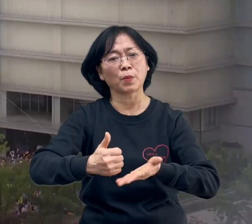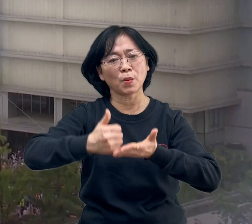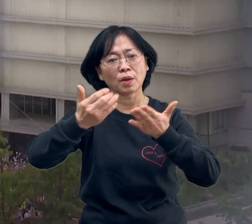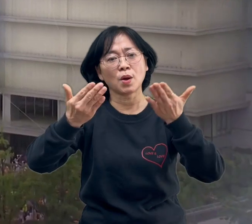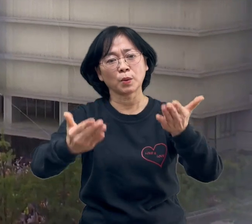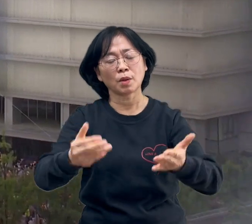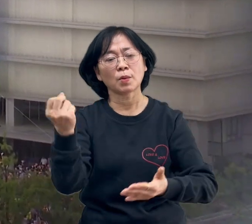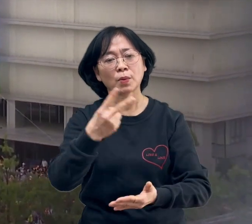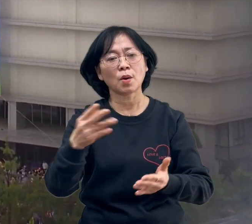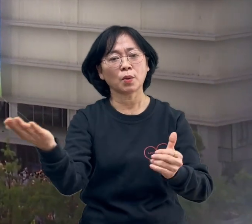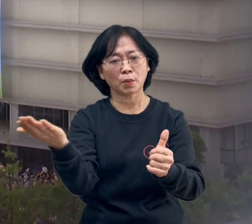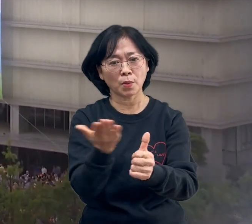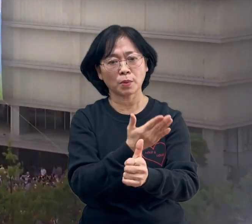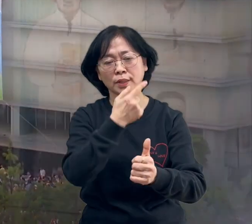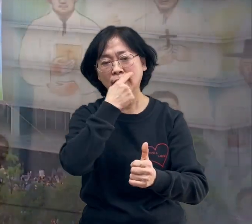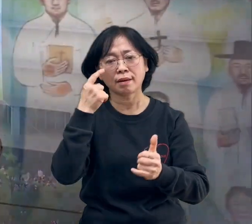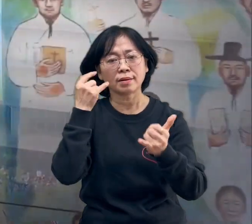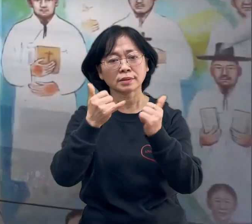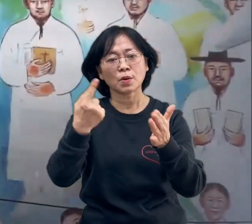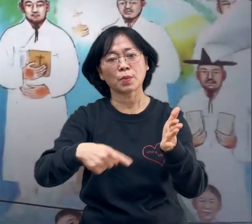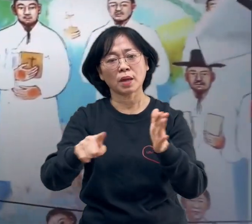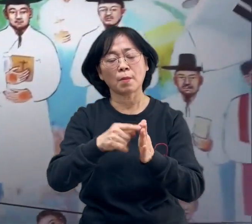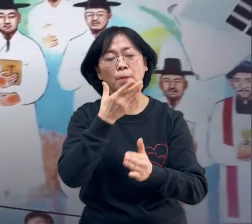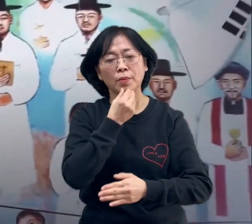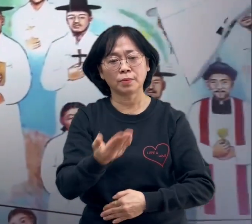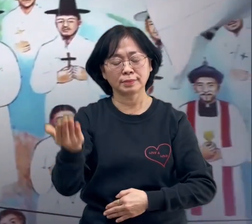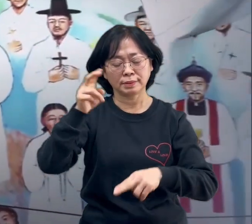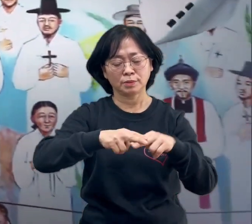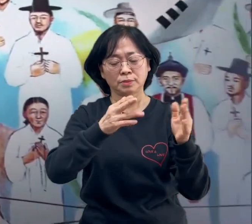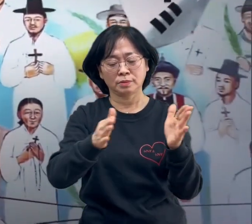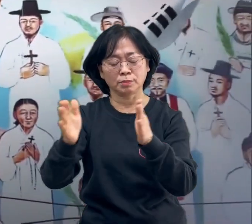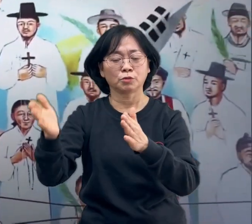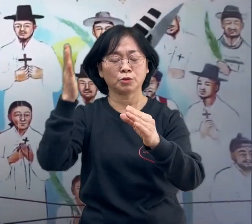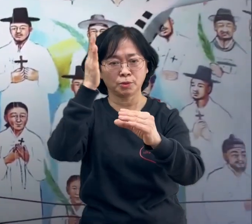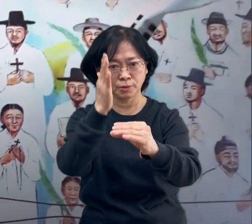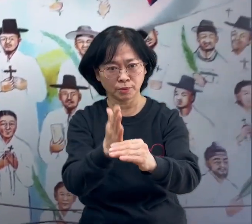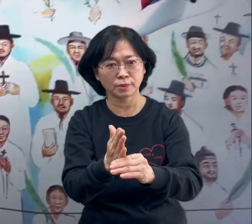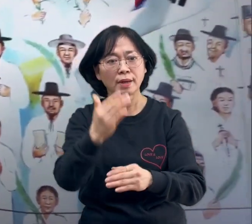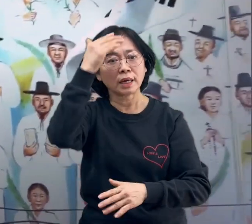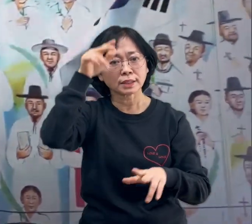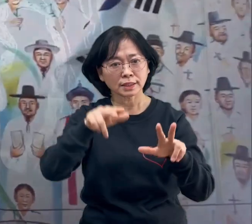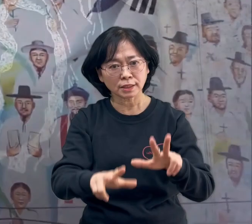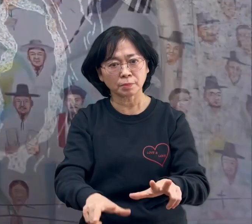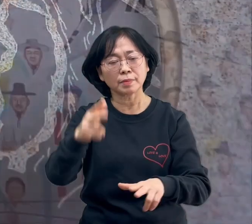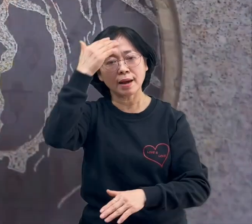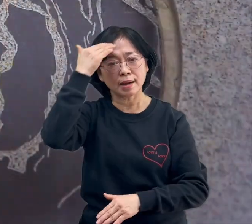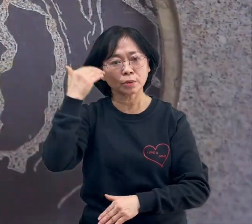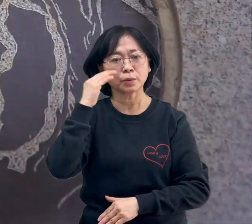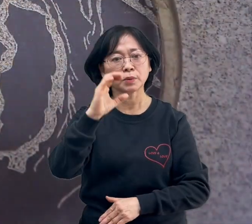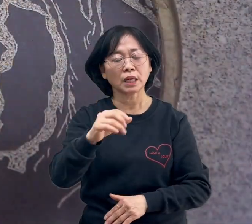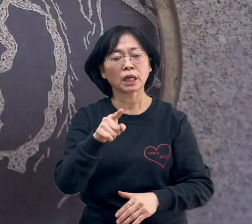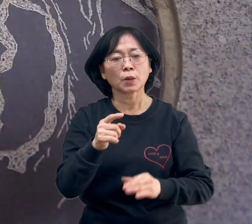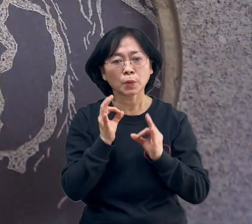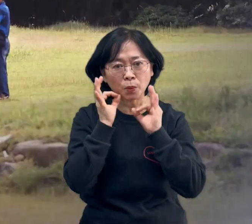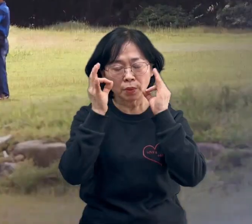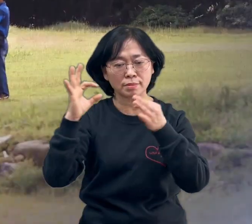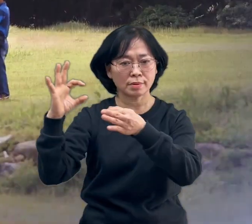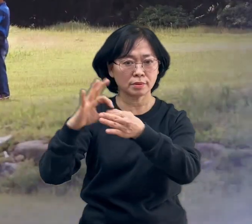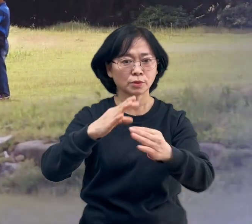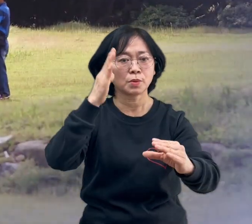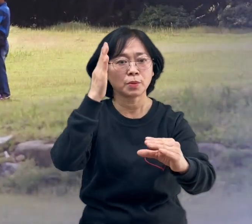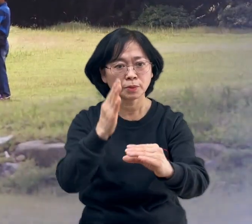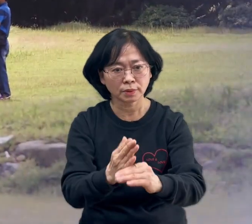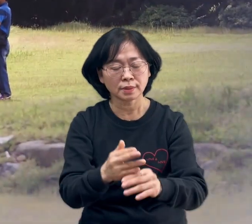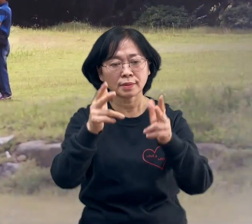다른 순교자와 증거자의 시복 시성을 추진하고 있습니다. 오늘날에도 한국 천주교회는 이런 모습을